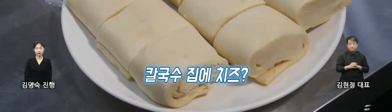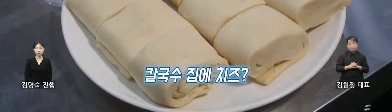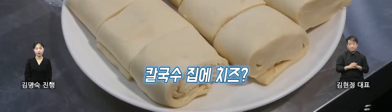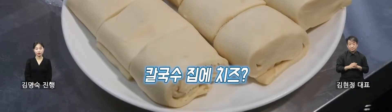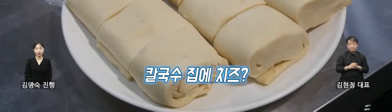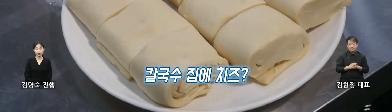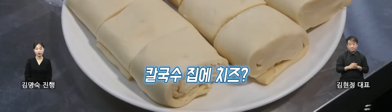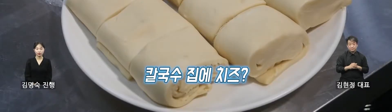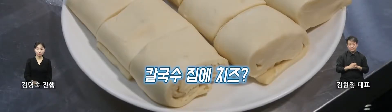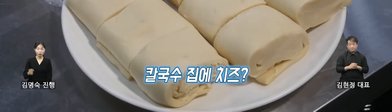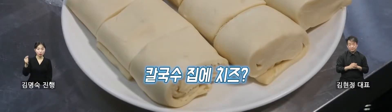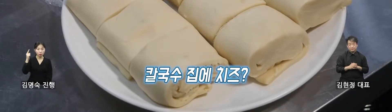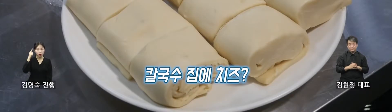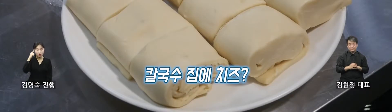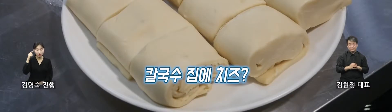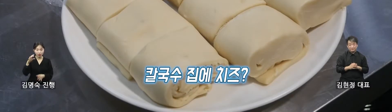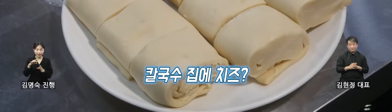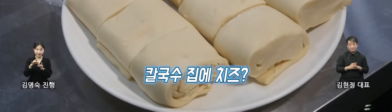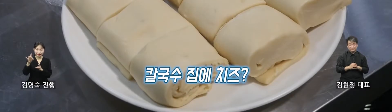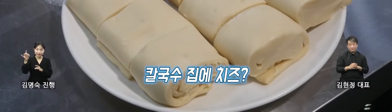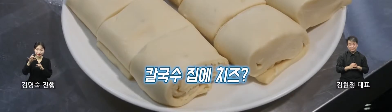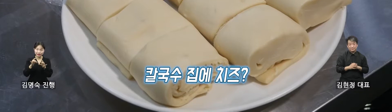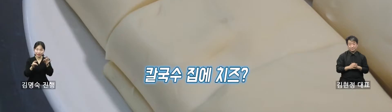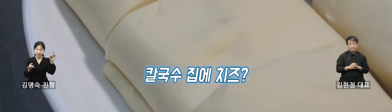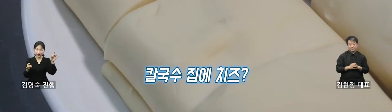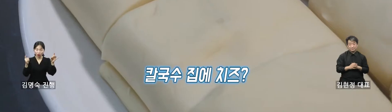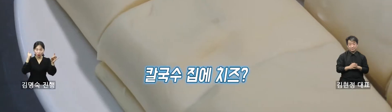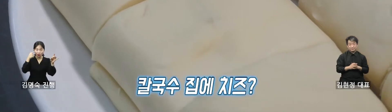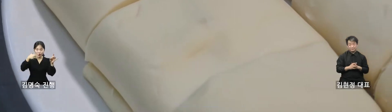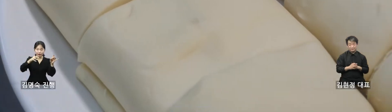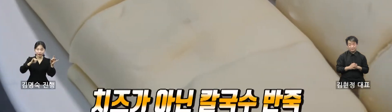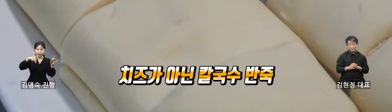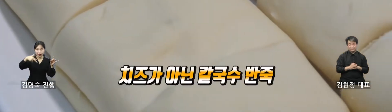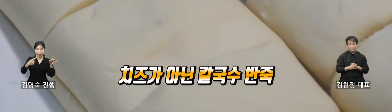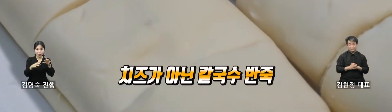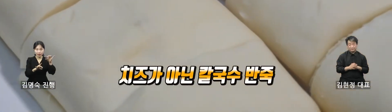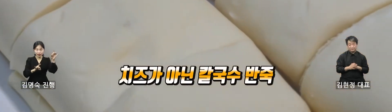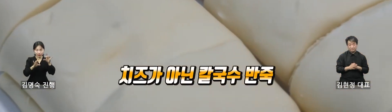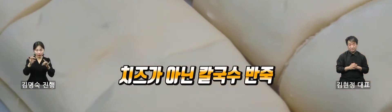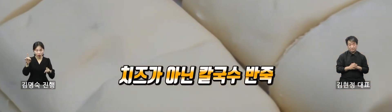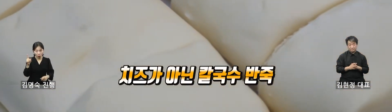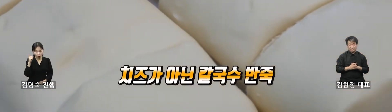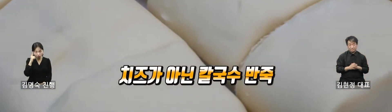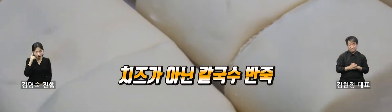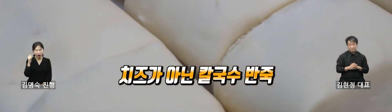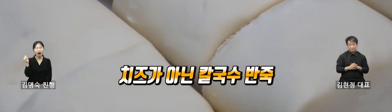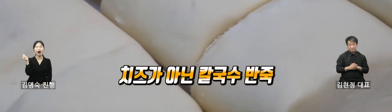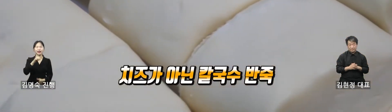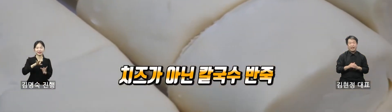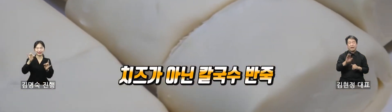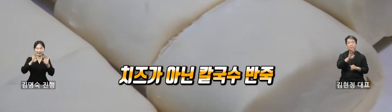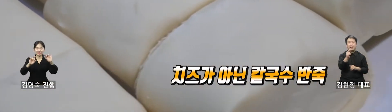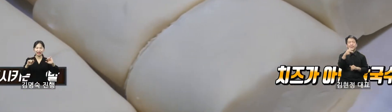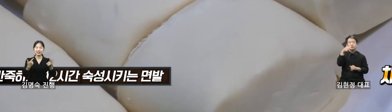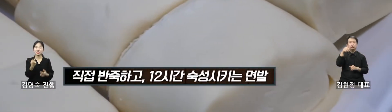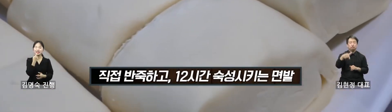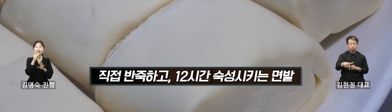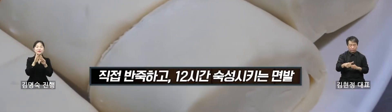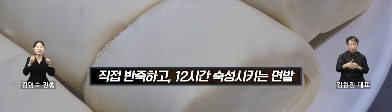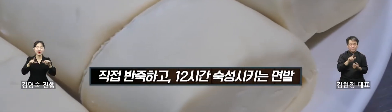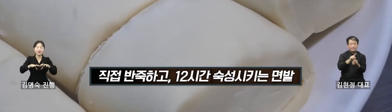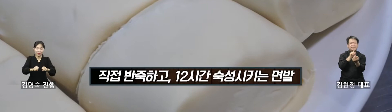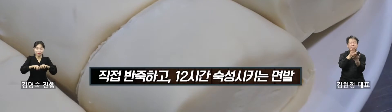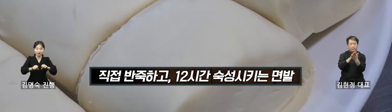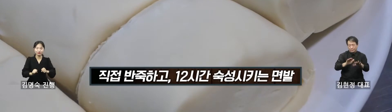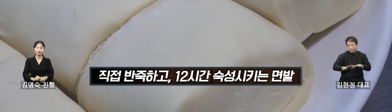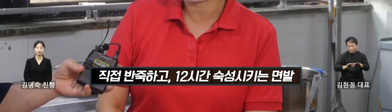네. 치즈를 이렇게 칼국수집에 웬 치즈를 이렇게 하시나 했더니 반죽이네요. 반죽이에요. 네. 오. 저희는 직접